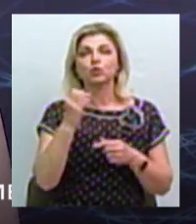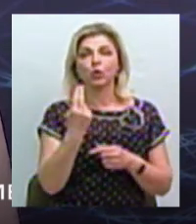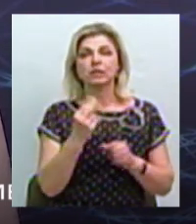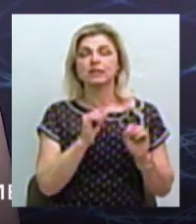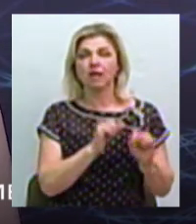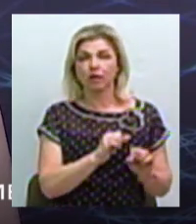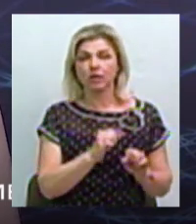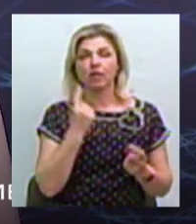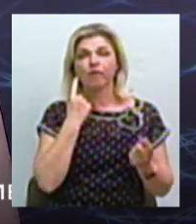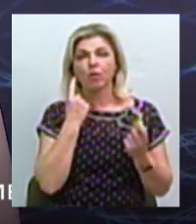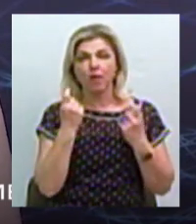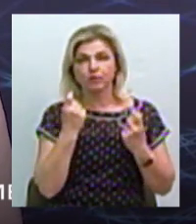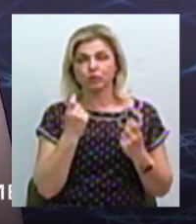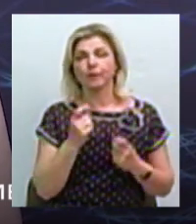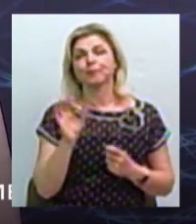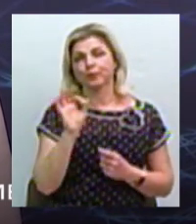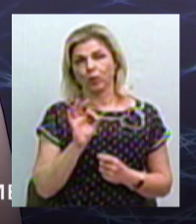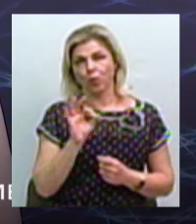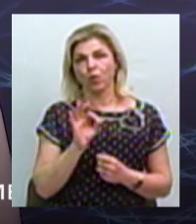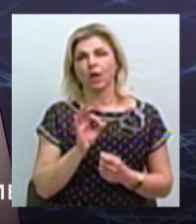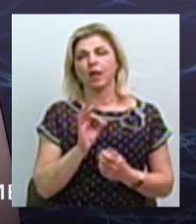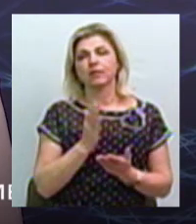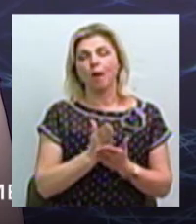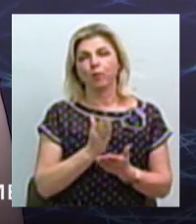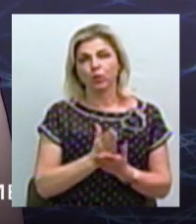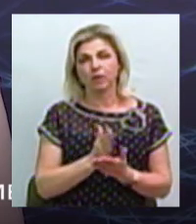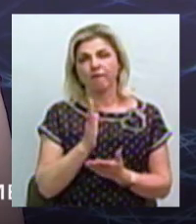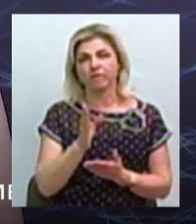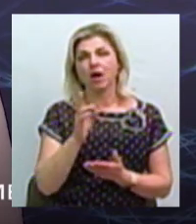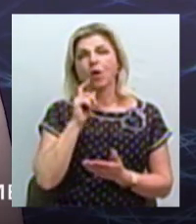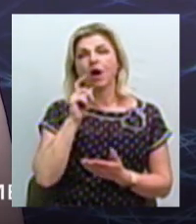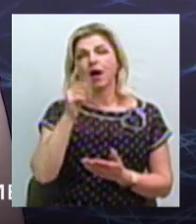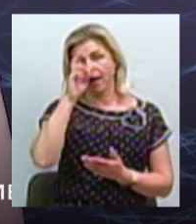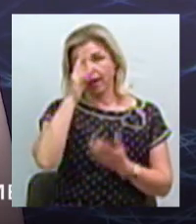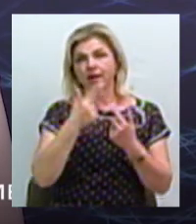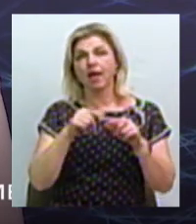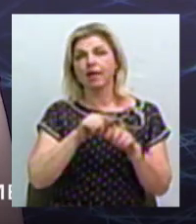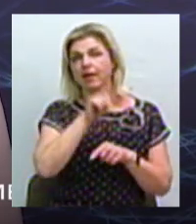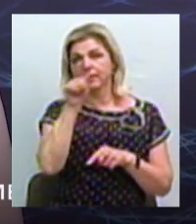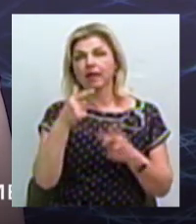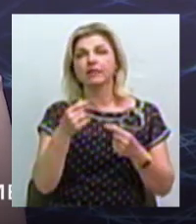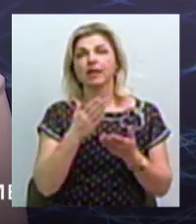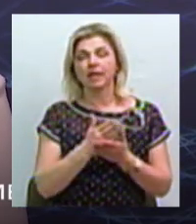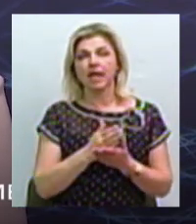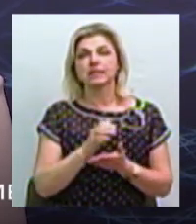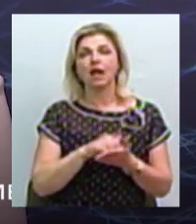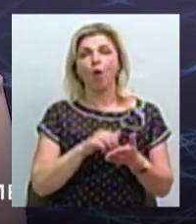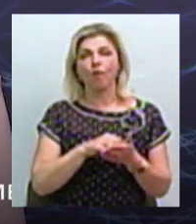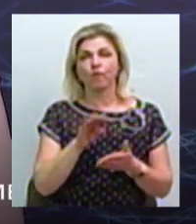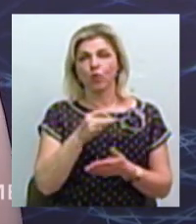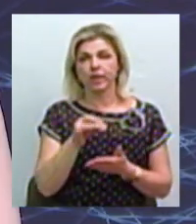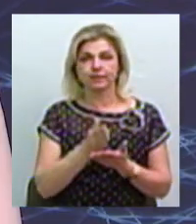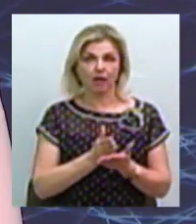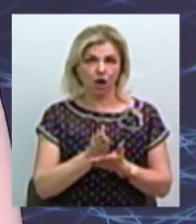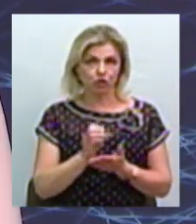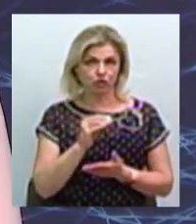населення інформацію про набуття в країні перебування страхового стажу. В